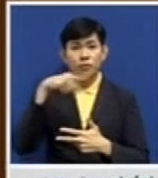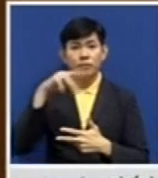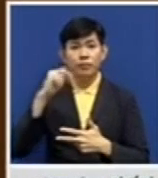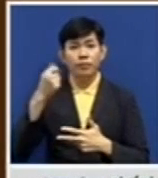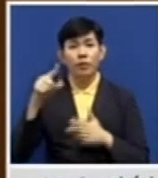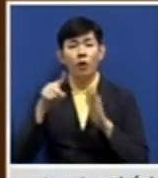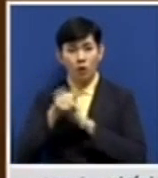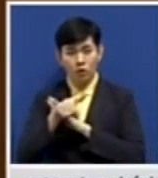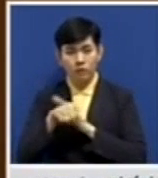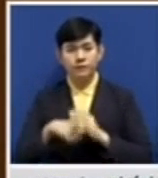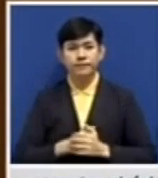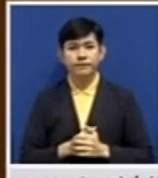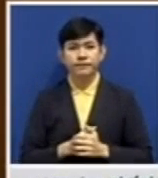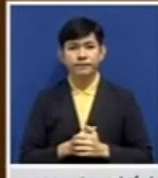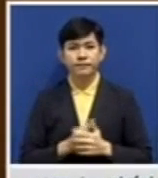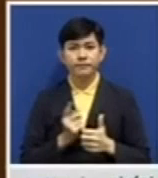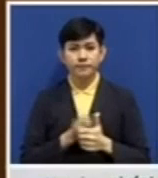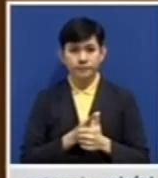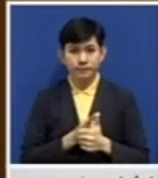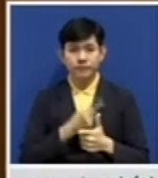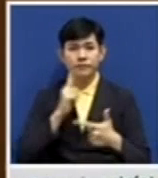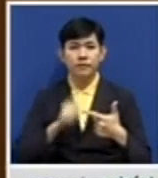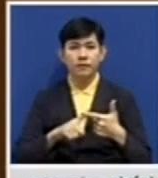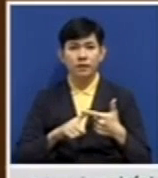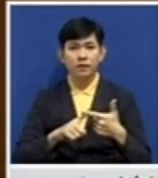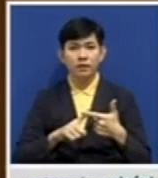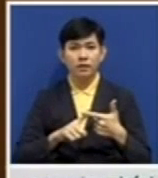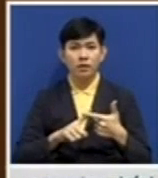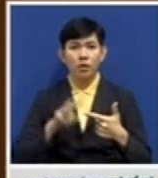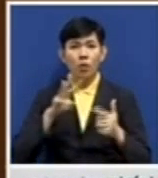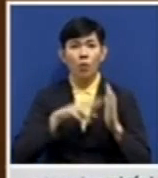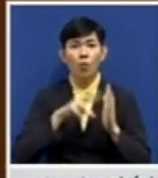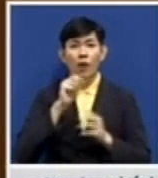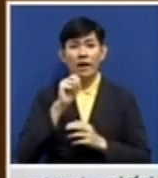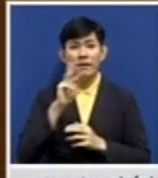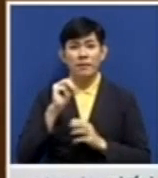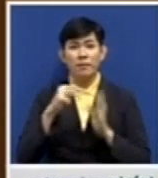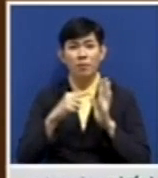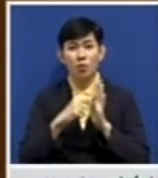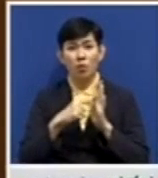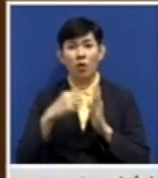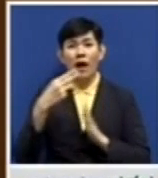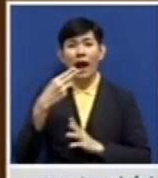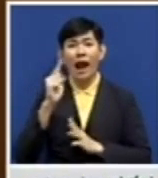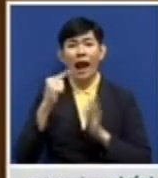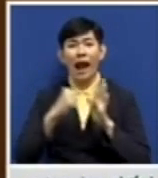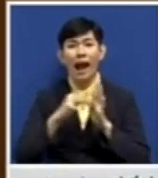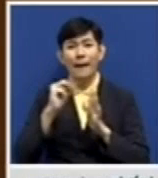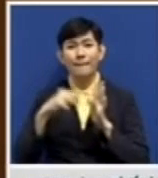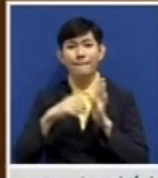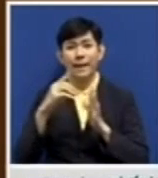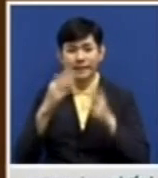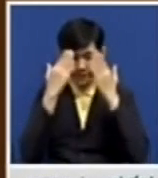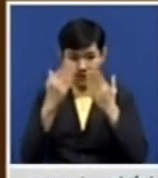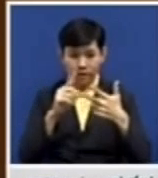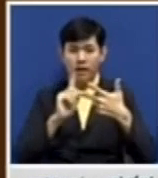ะครับจากนั้นก็ท่านมูฮัมหมัดวันมูฮัมหมัดนอมทาจากนั้นก็ท่านปิยบุตรแสง